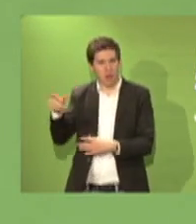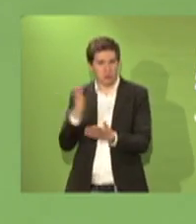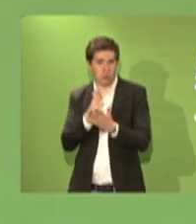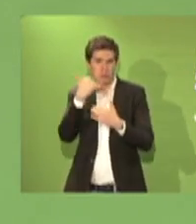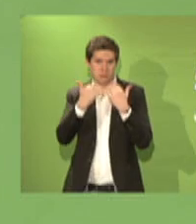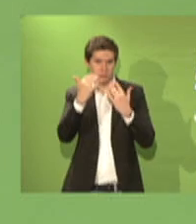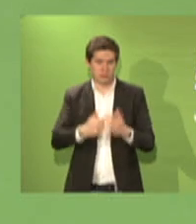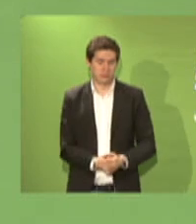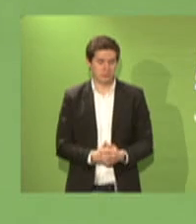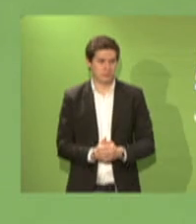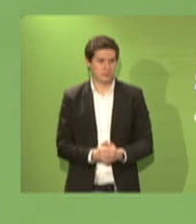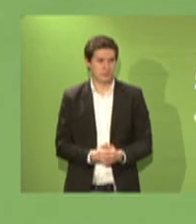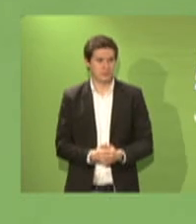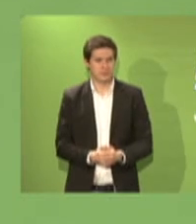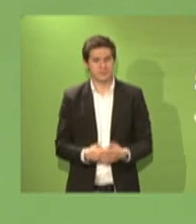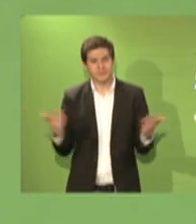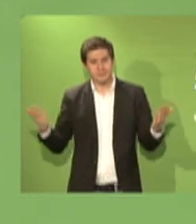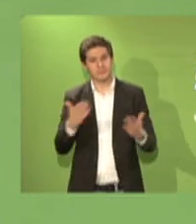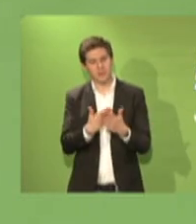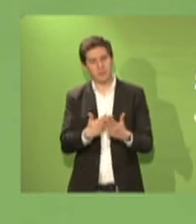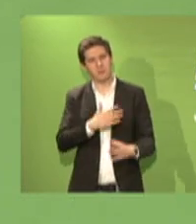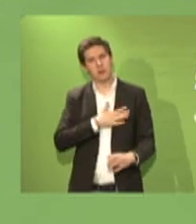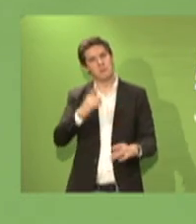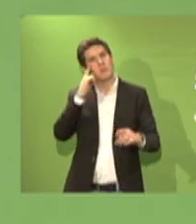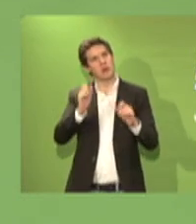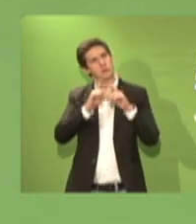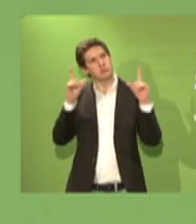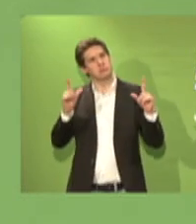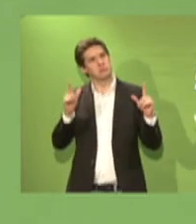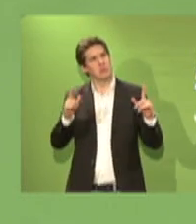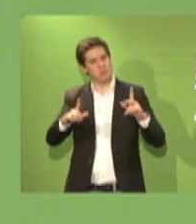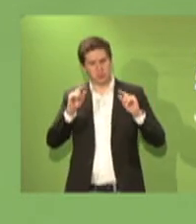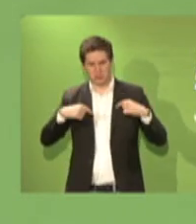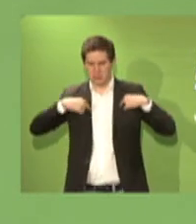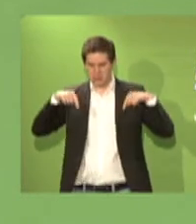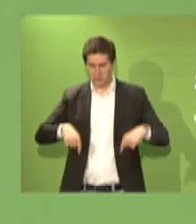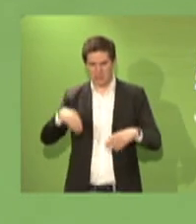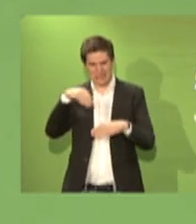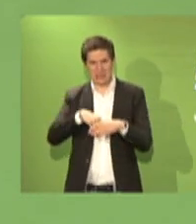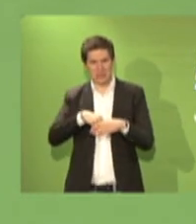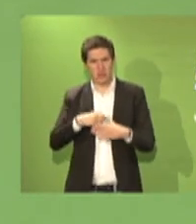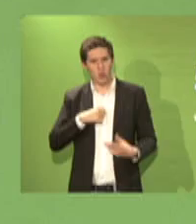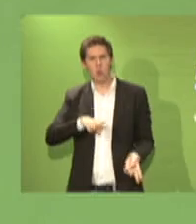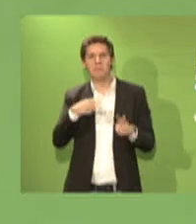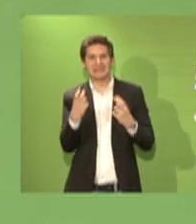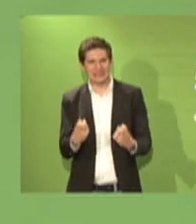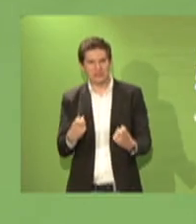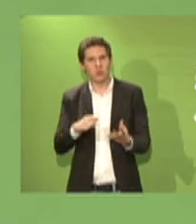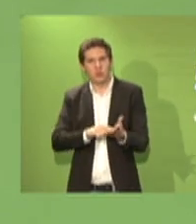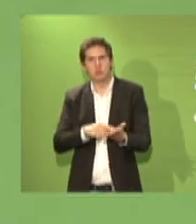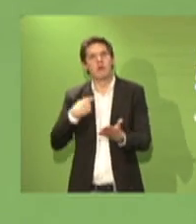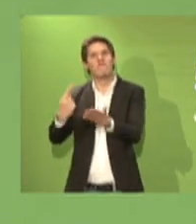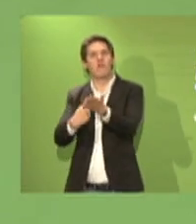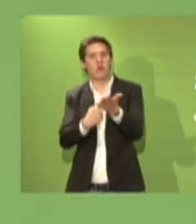meine, es ist deswegen nur konsequent, nach innen das umzusetzen, was wir politisch nach außen fordern. Und das, liebe Freundinnen und